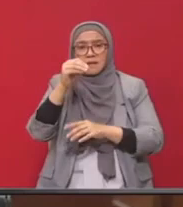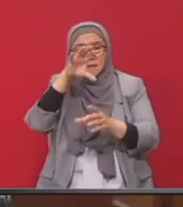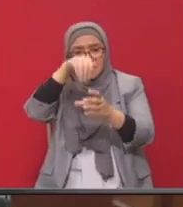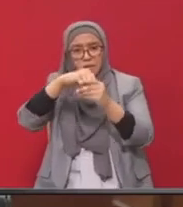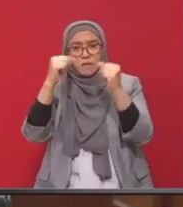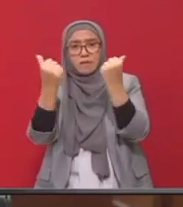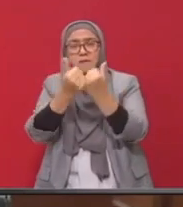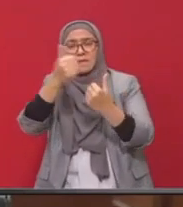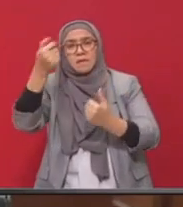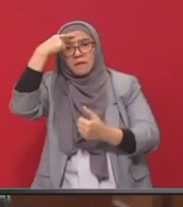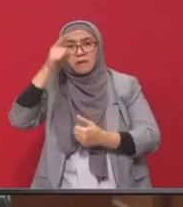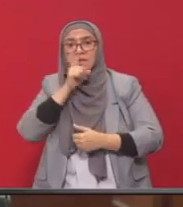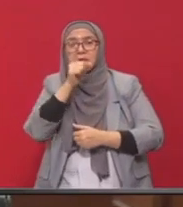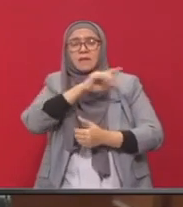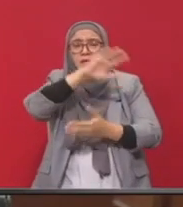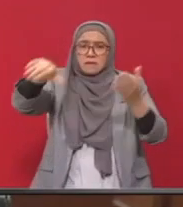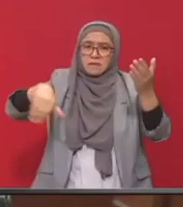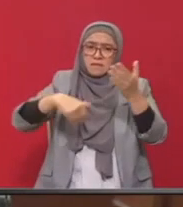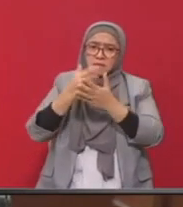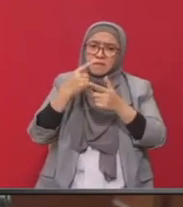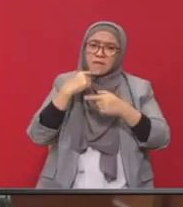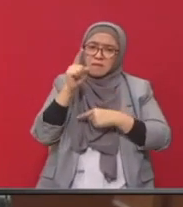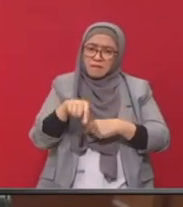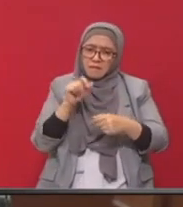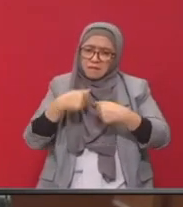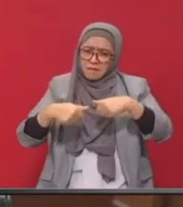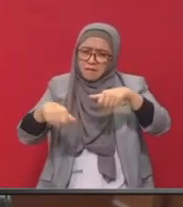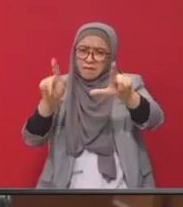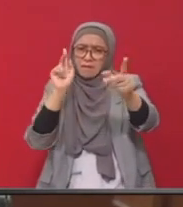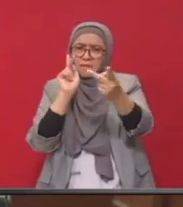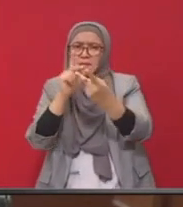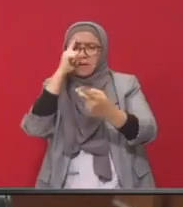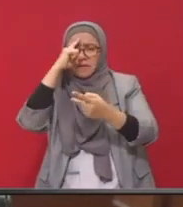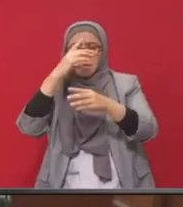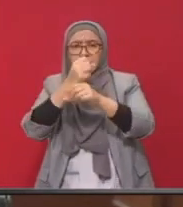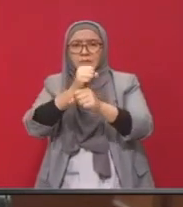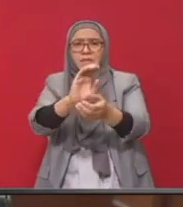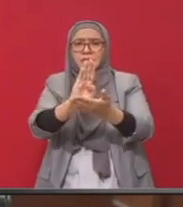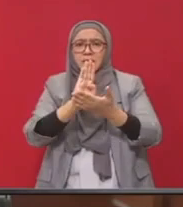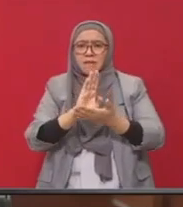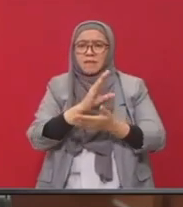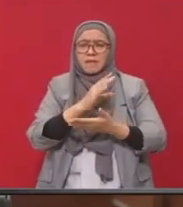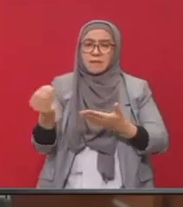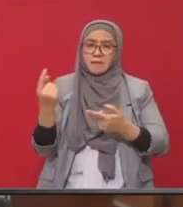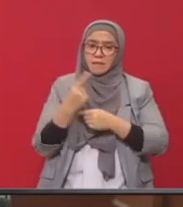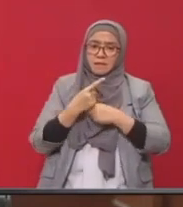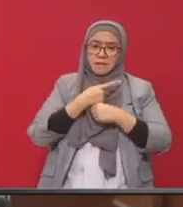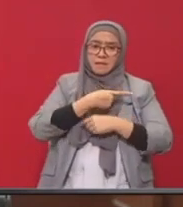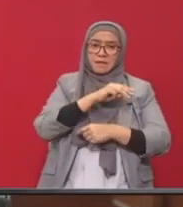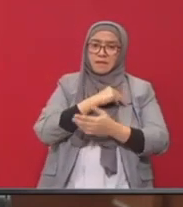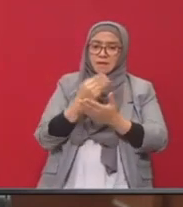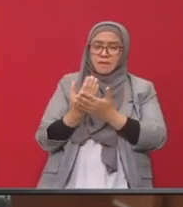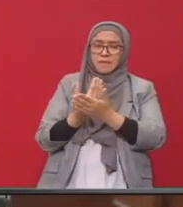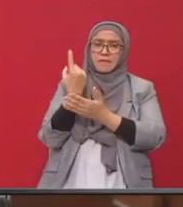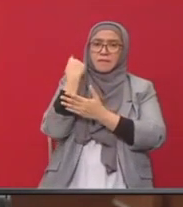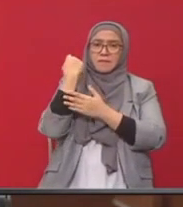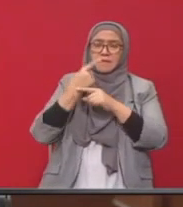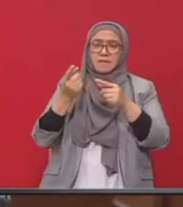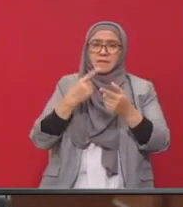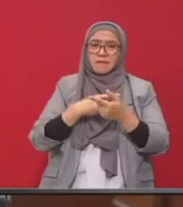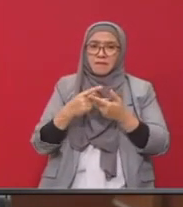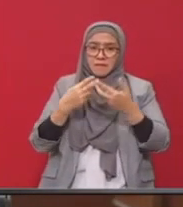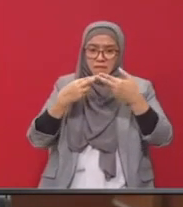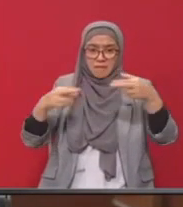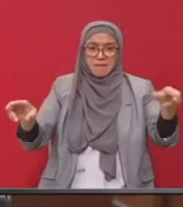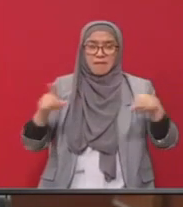semua program mereka yang daya untuk mendapat bantuan Disamping itu juga come juga baru saja melancarkan program baru demikian